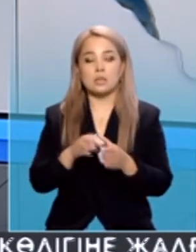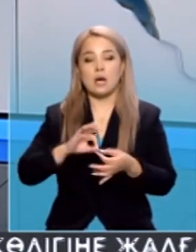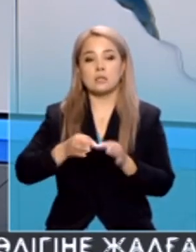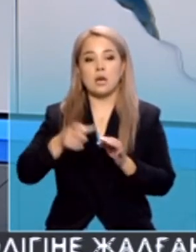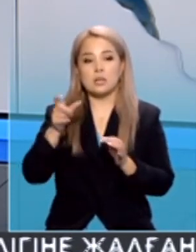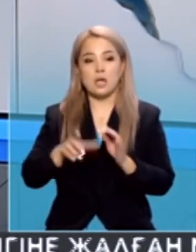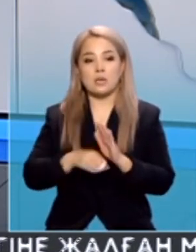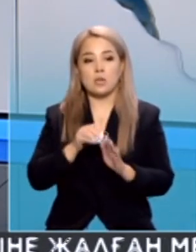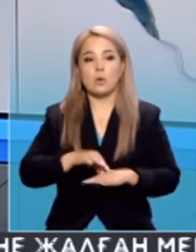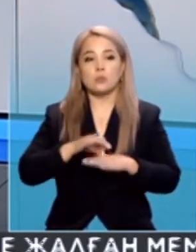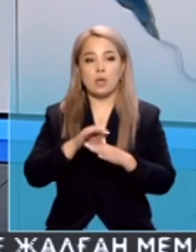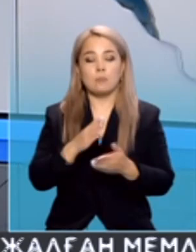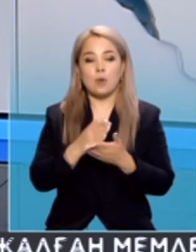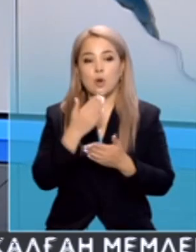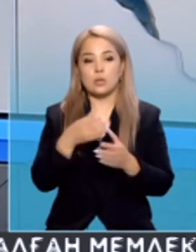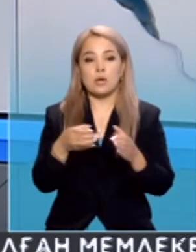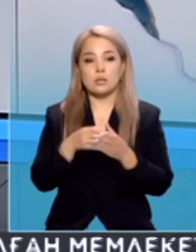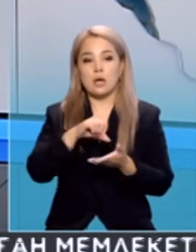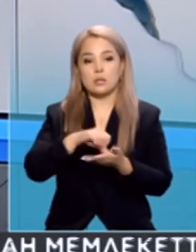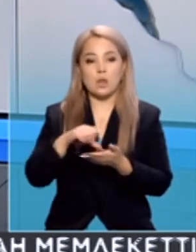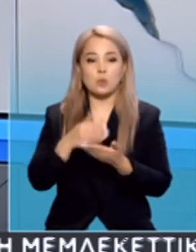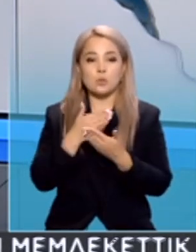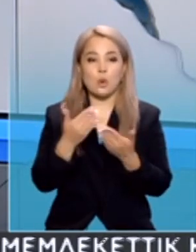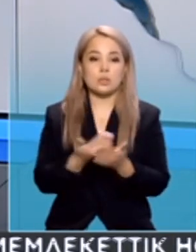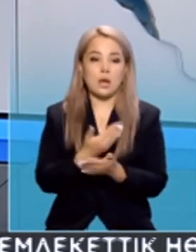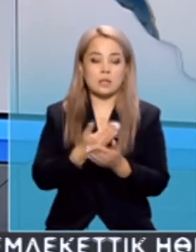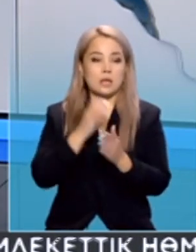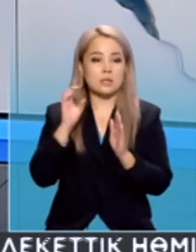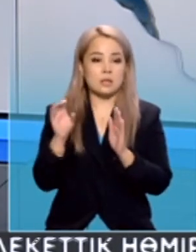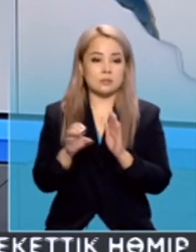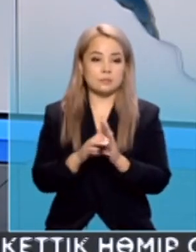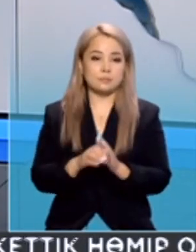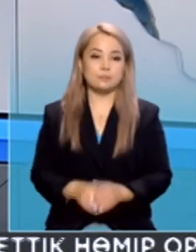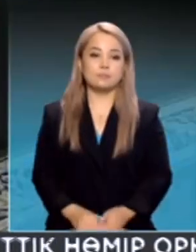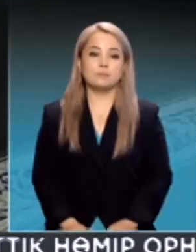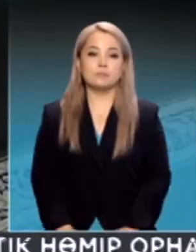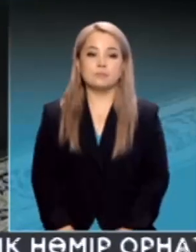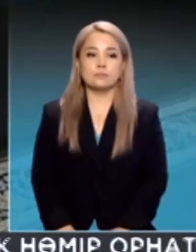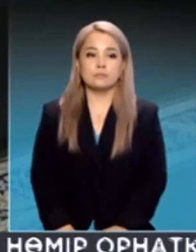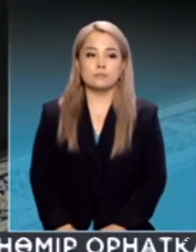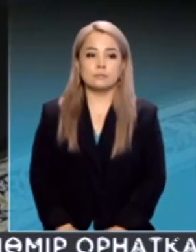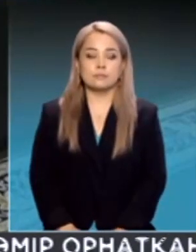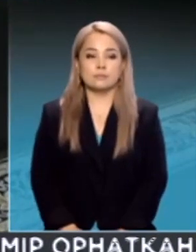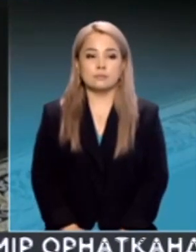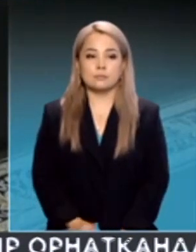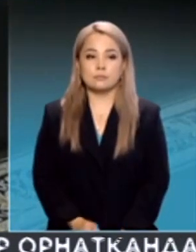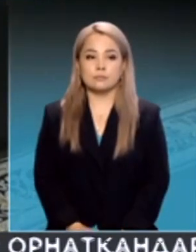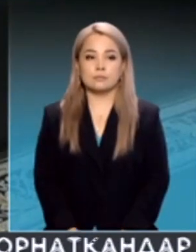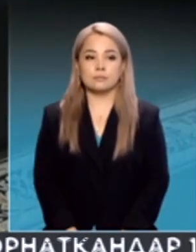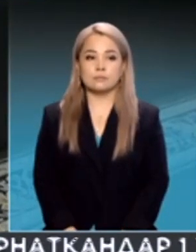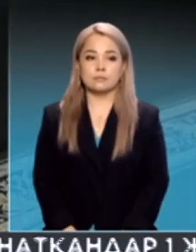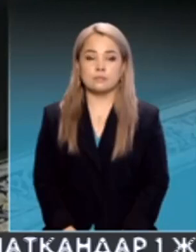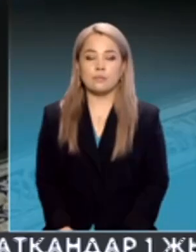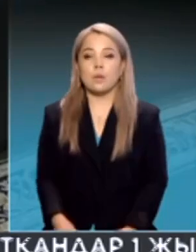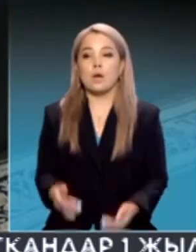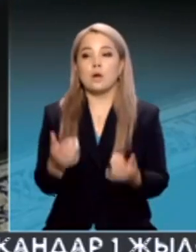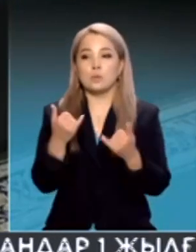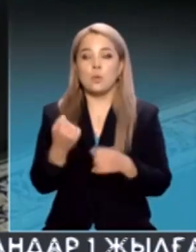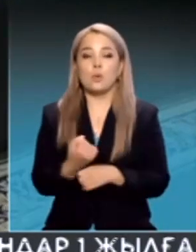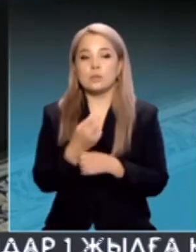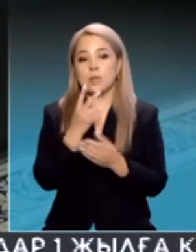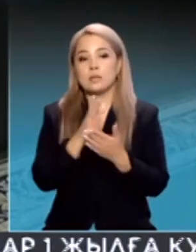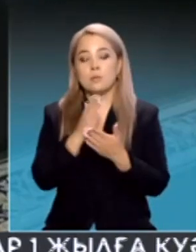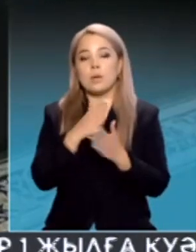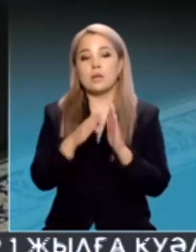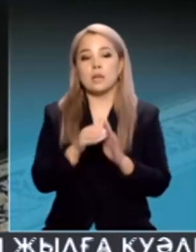сайланды. Руслан Нұрланұлы ұлт ұясы Ұлытаудағы соңғы жаңалықтарды бөлісін. Қолдайтын депутаттар, қол көтеріп дауыс